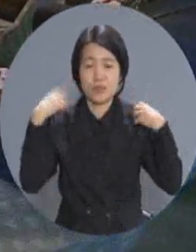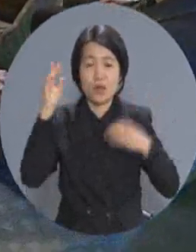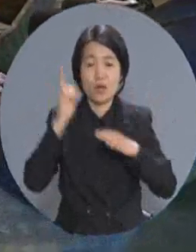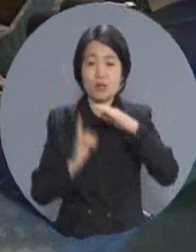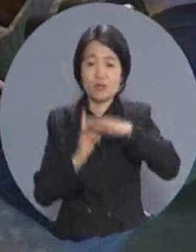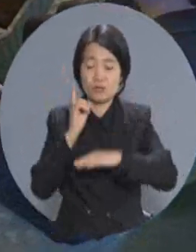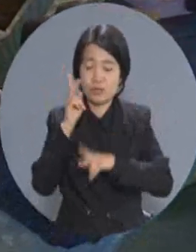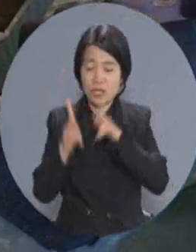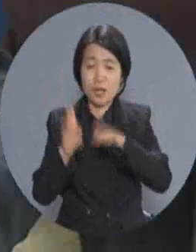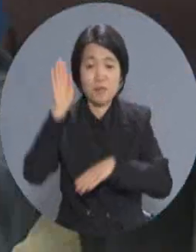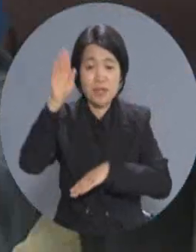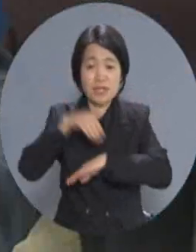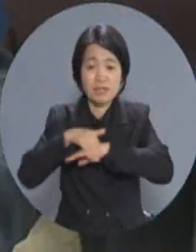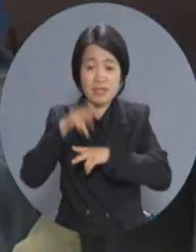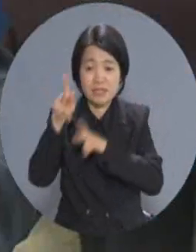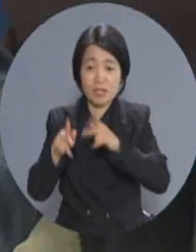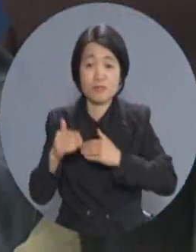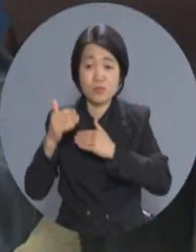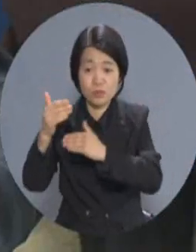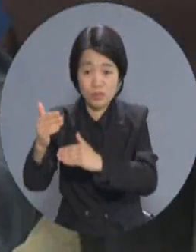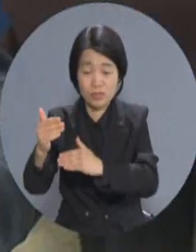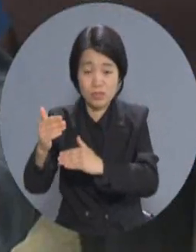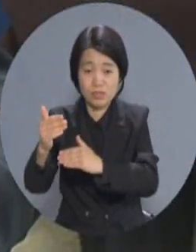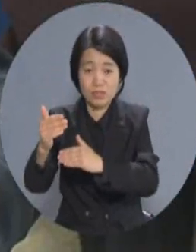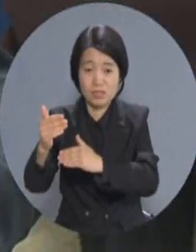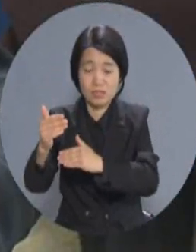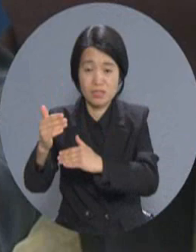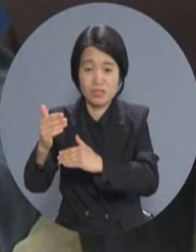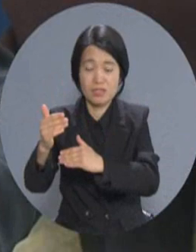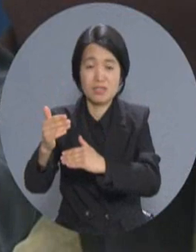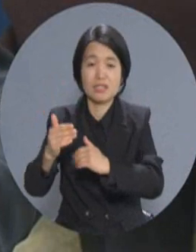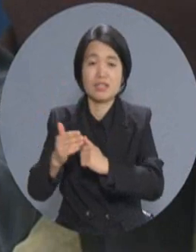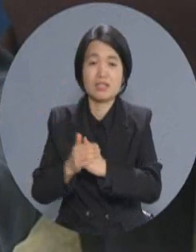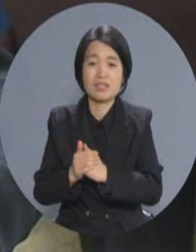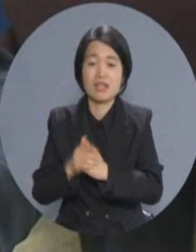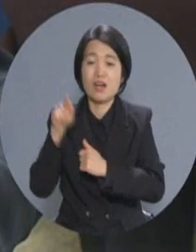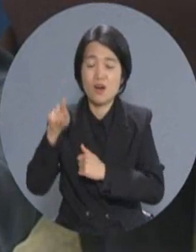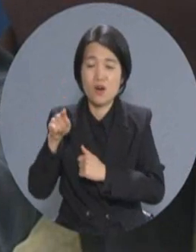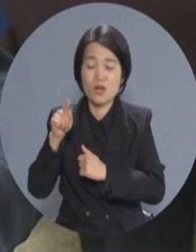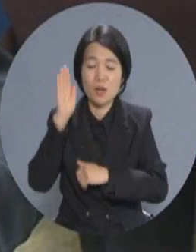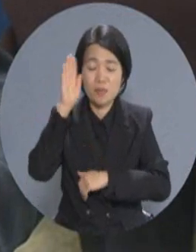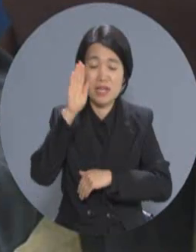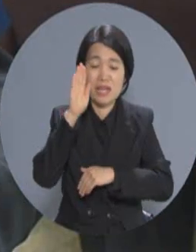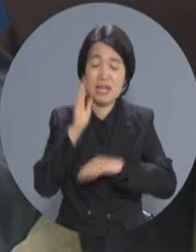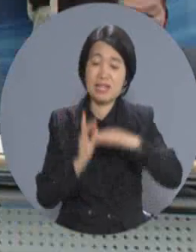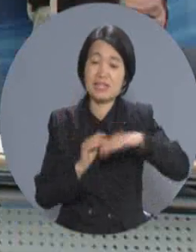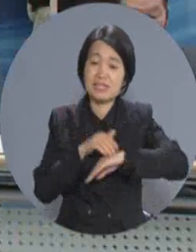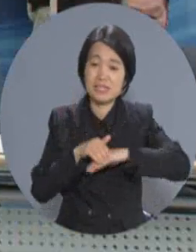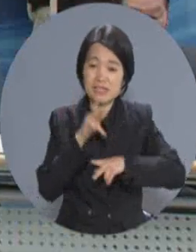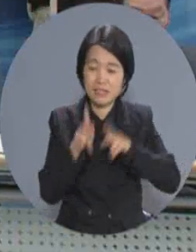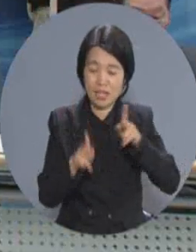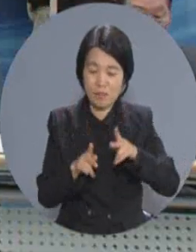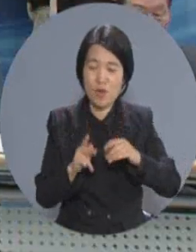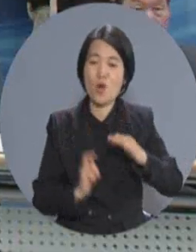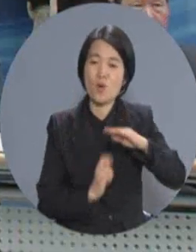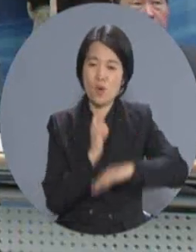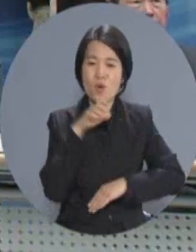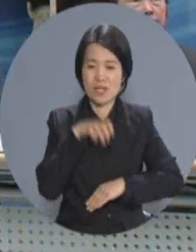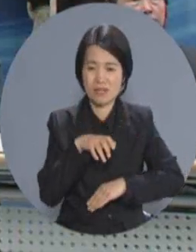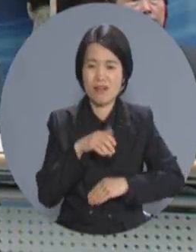우주 산업을 미래 전략 산업으로 지금 추진하고 있는데 그 미래전략산의 우주산업이 고흥에서